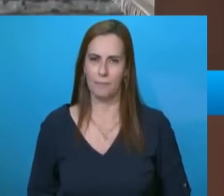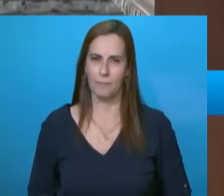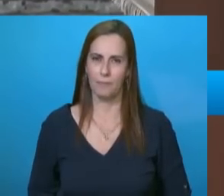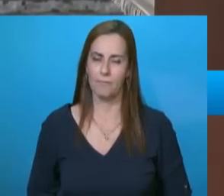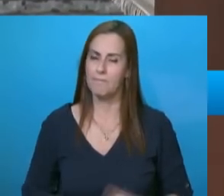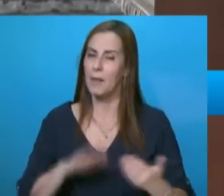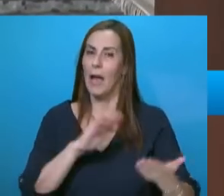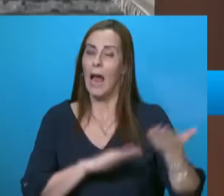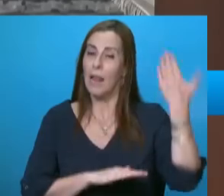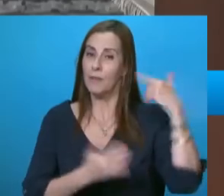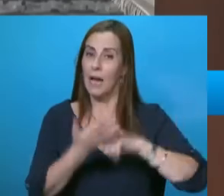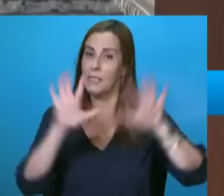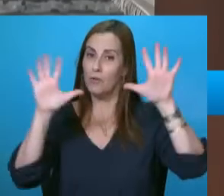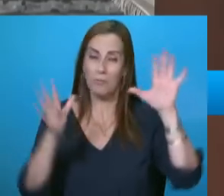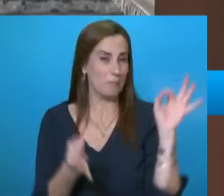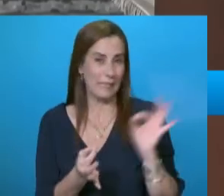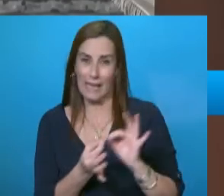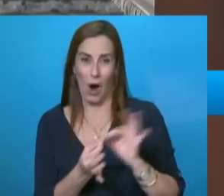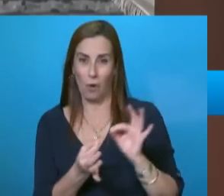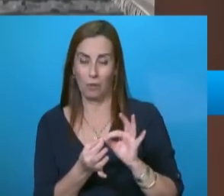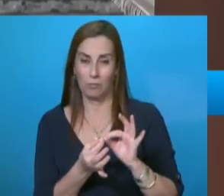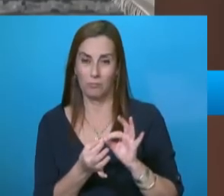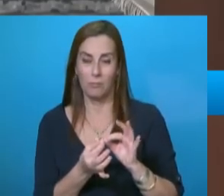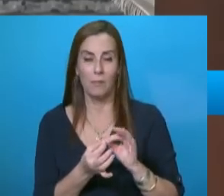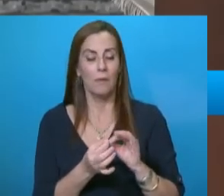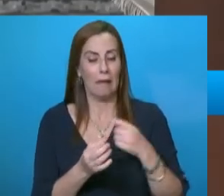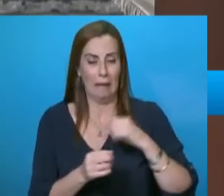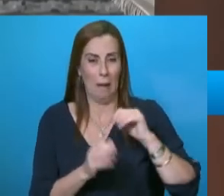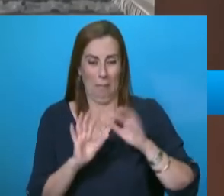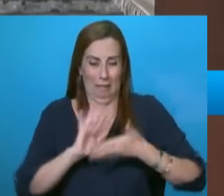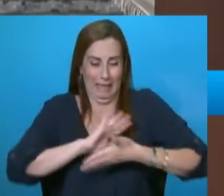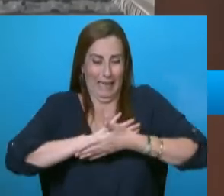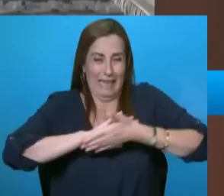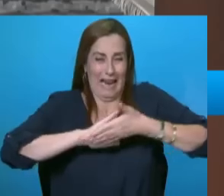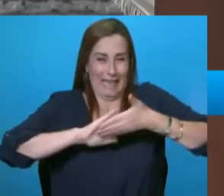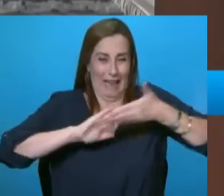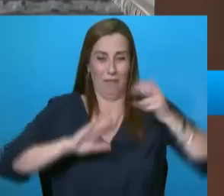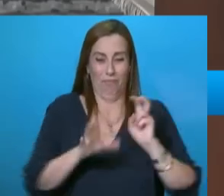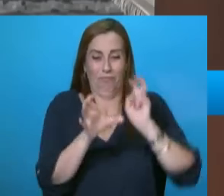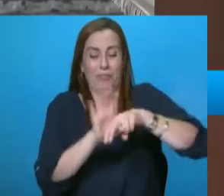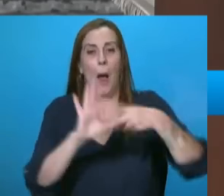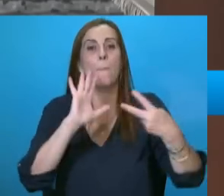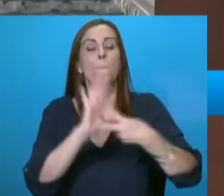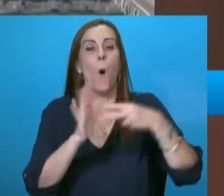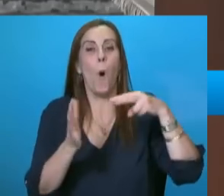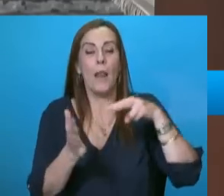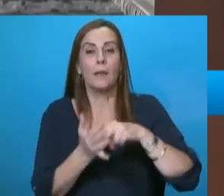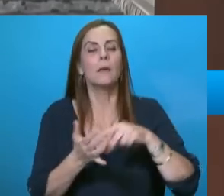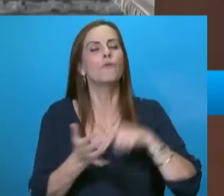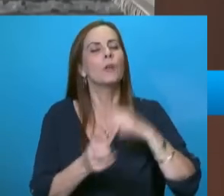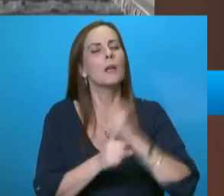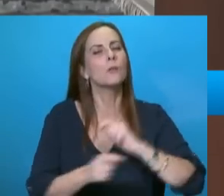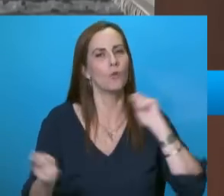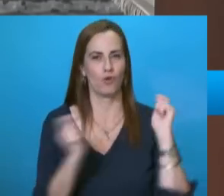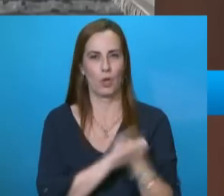לפני 10 חודשים בלבד צעדתי את הצעד הראשון בחיי לתוך המערכת הפוליטית בכדי לחולל